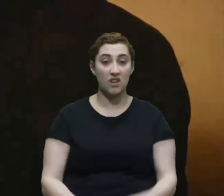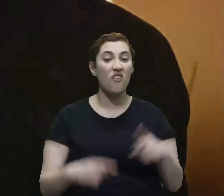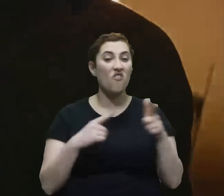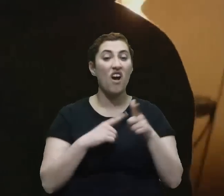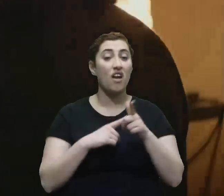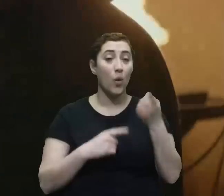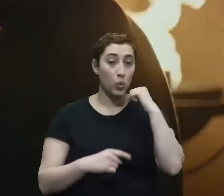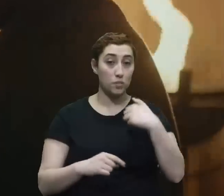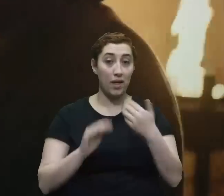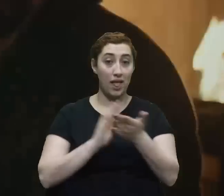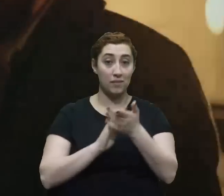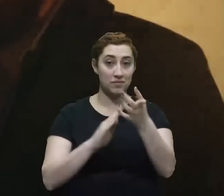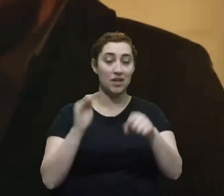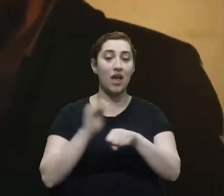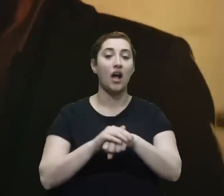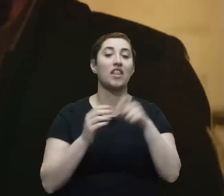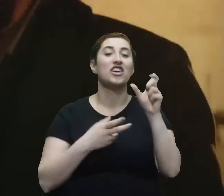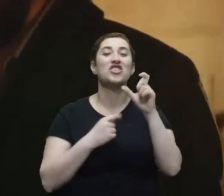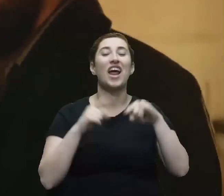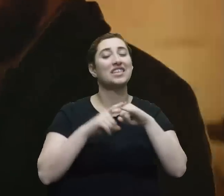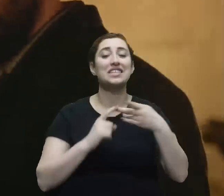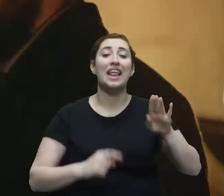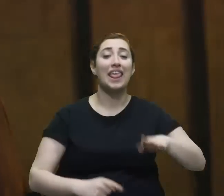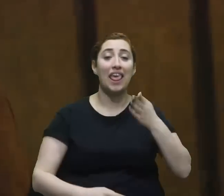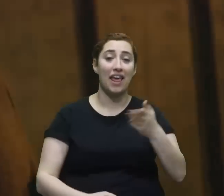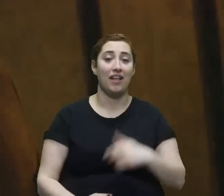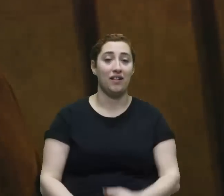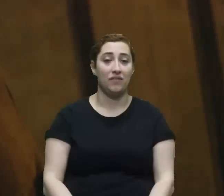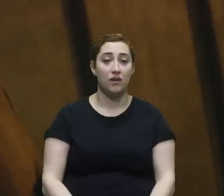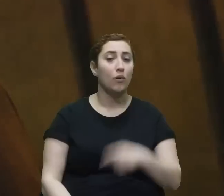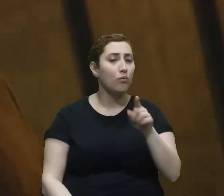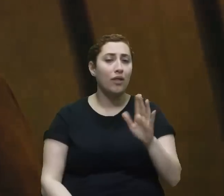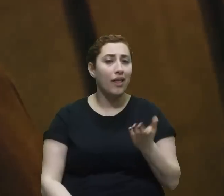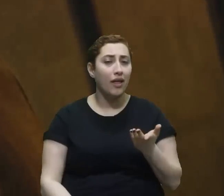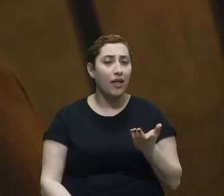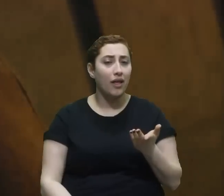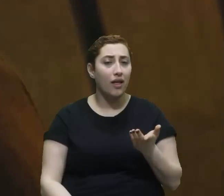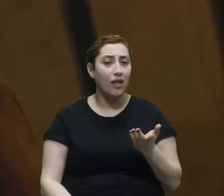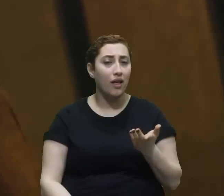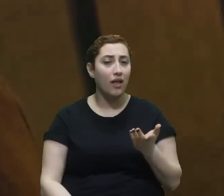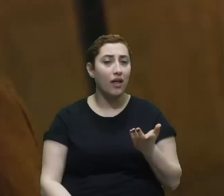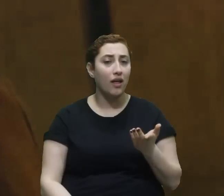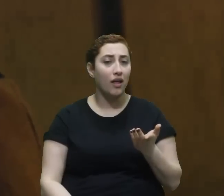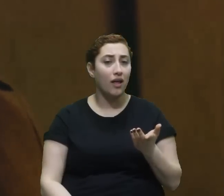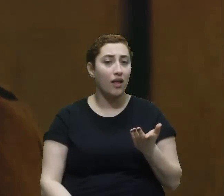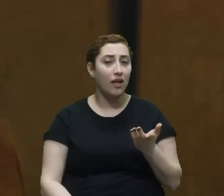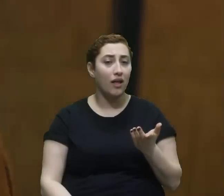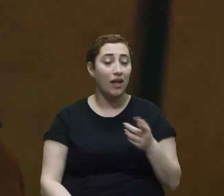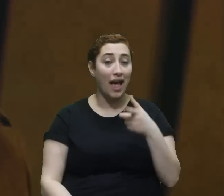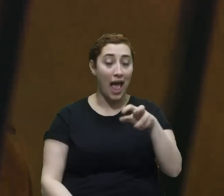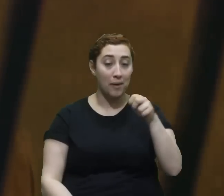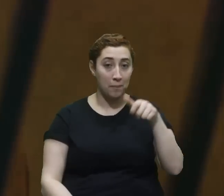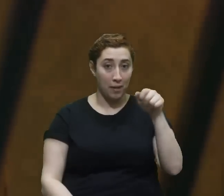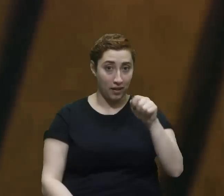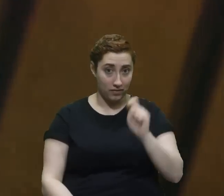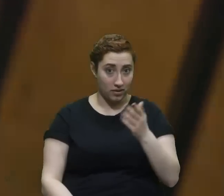Paran sayesinde elimizdesin. Çerkez Hasan'ın yeğeni. Ne bu? Kerpeteni açıp kapattı.